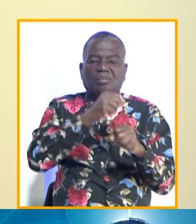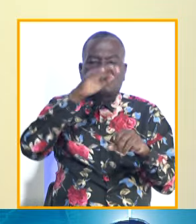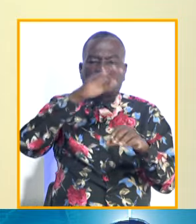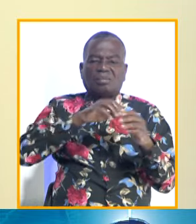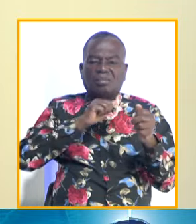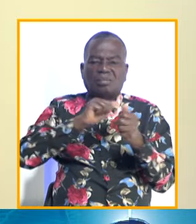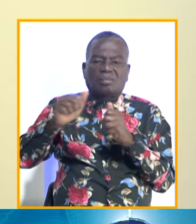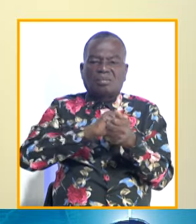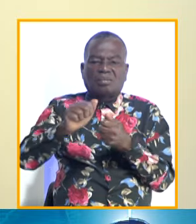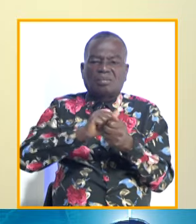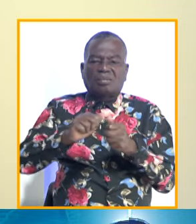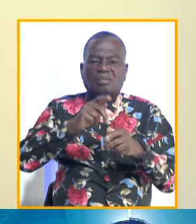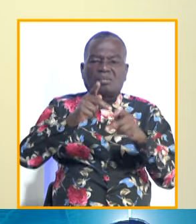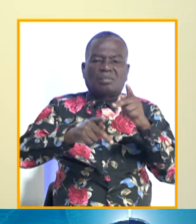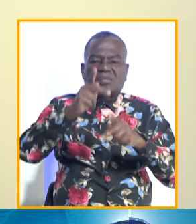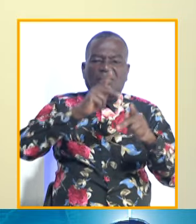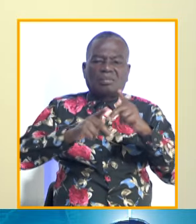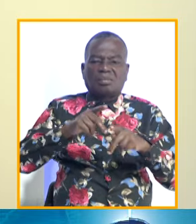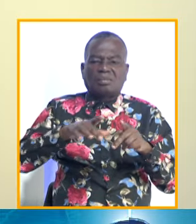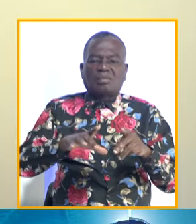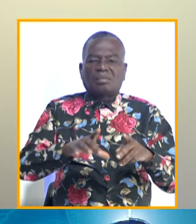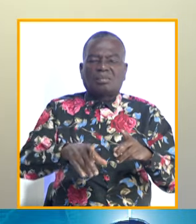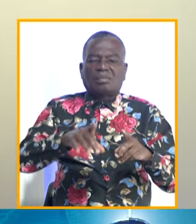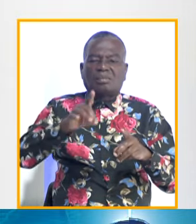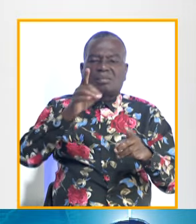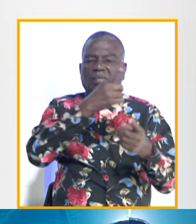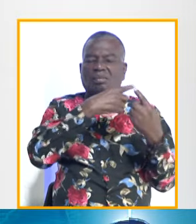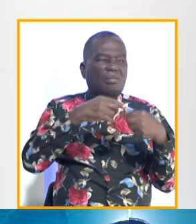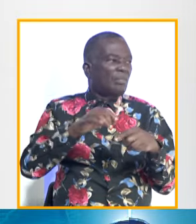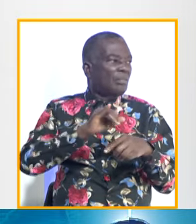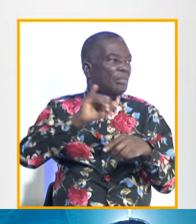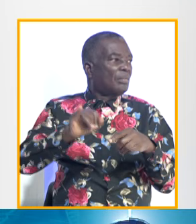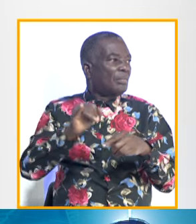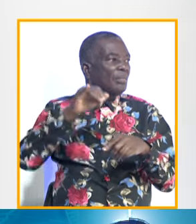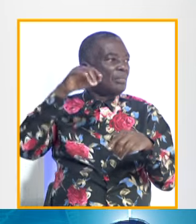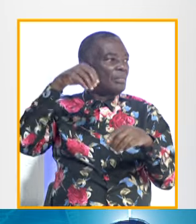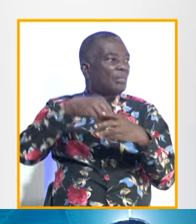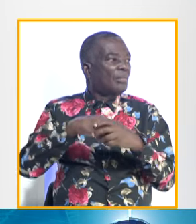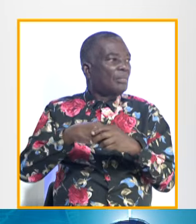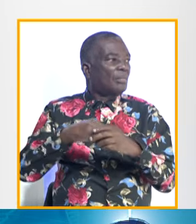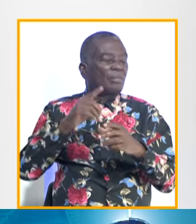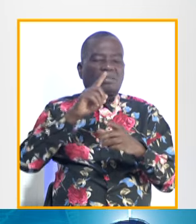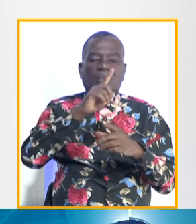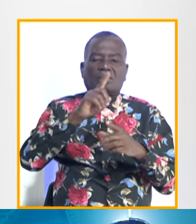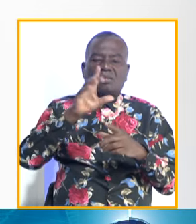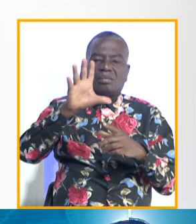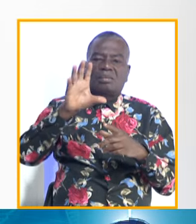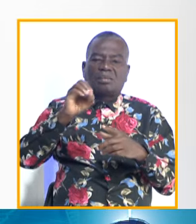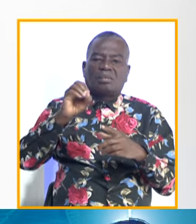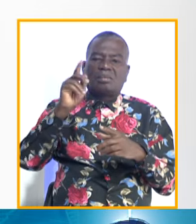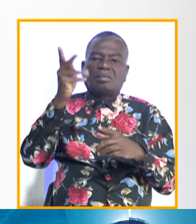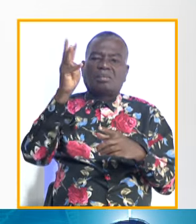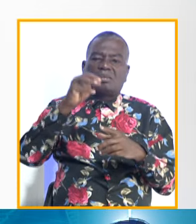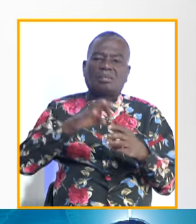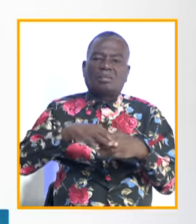28 septembre 2009 se trouve depuis donc ce jeudi dans la prison de la ville de Koya à une cinquantaine de kilomètres